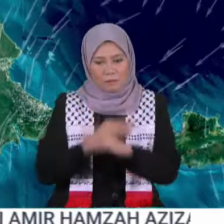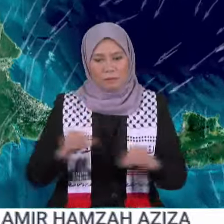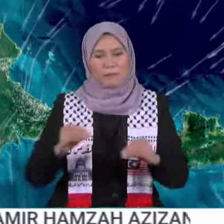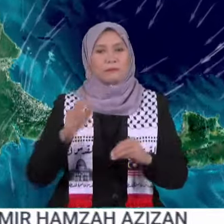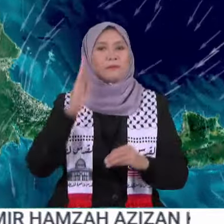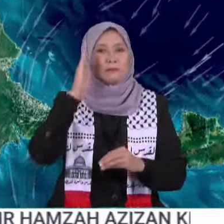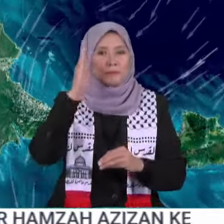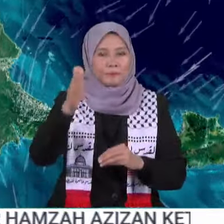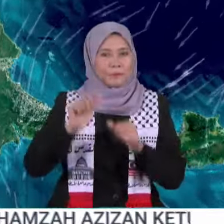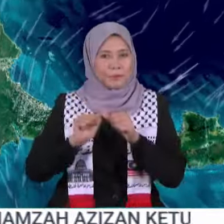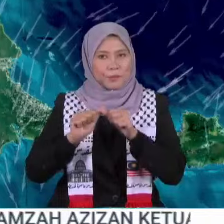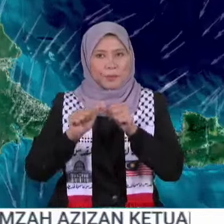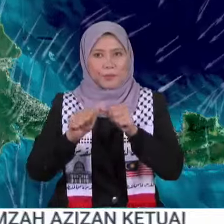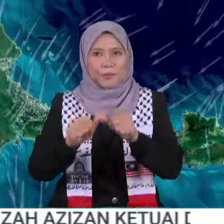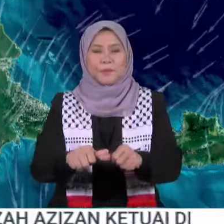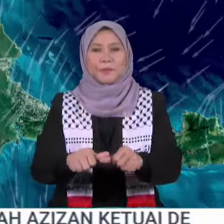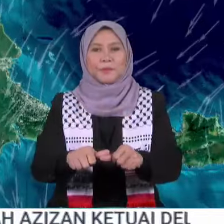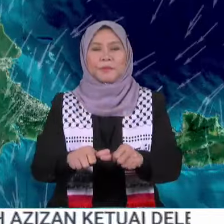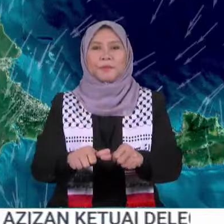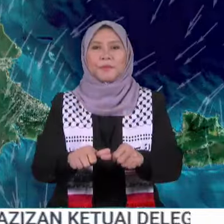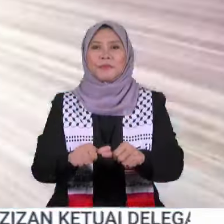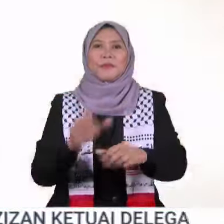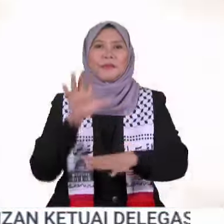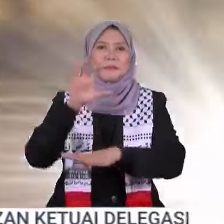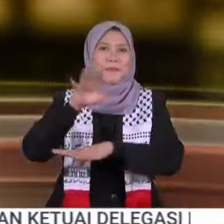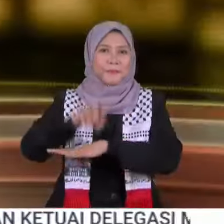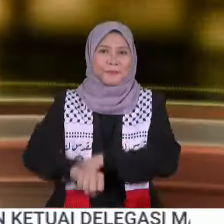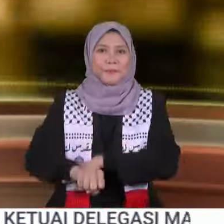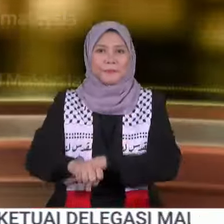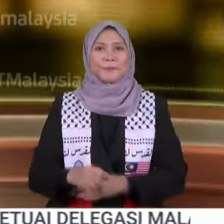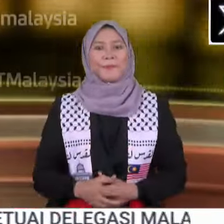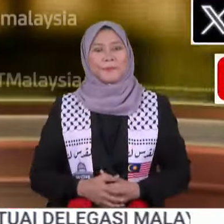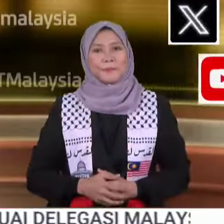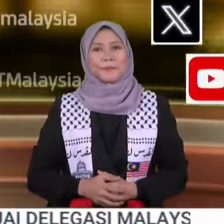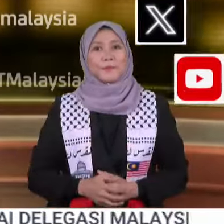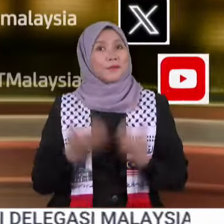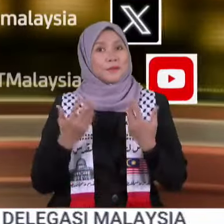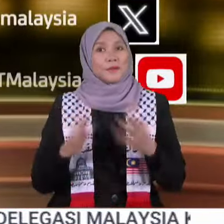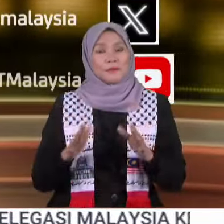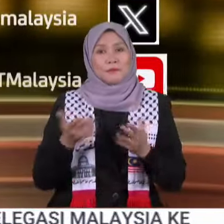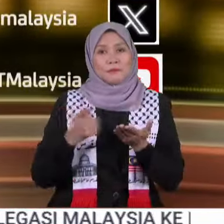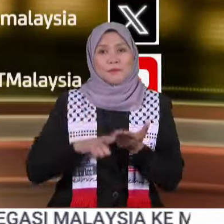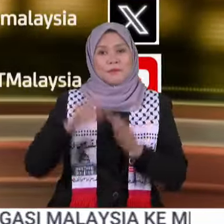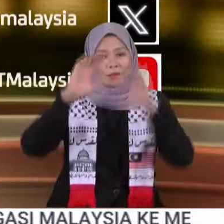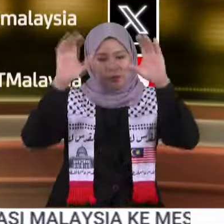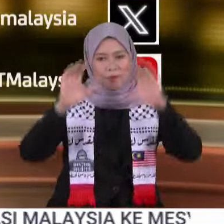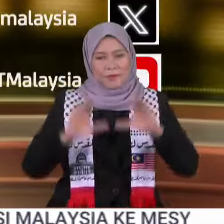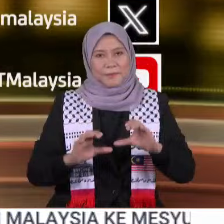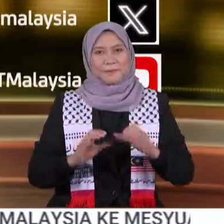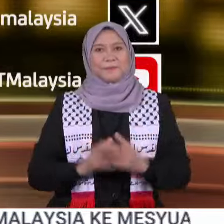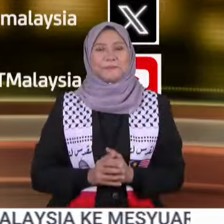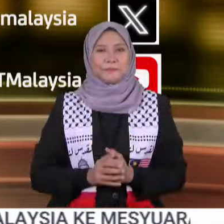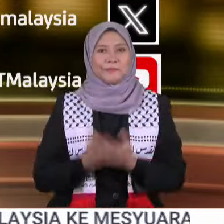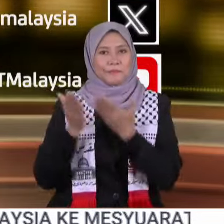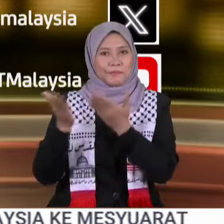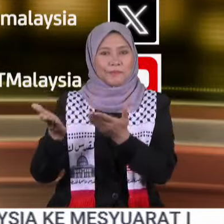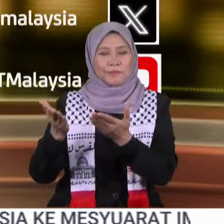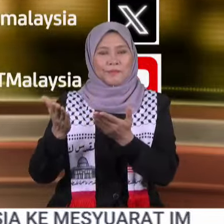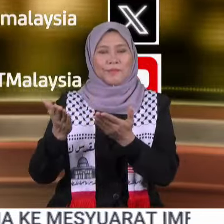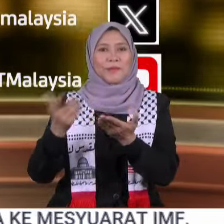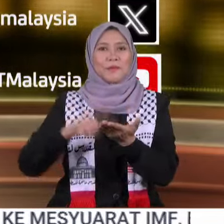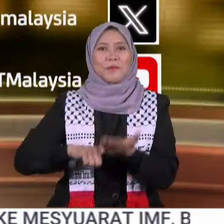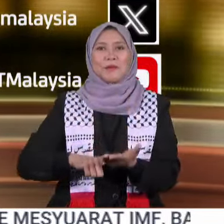dijangka akan berterusan sehinggalah ke waktu malam nanti. Baiklah, sekian dahulu info cuaca buat kali ini. Sebelum berpisah, kita lihat tinjauan